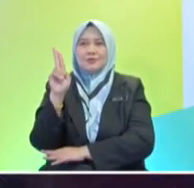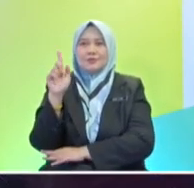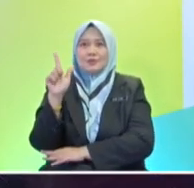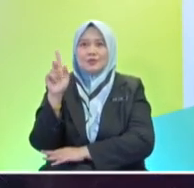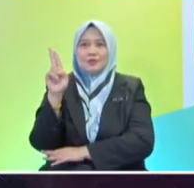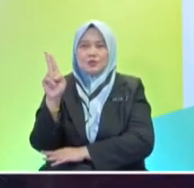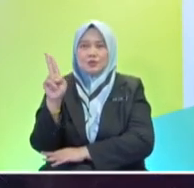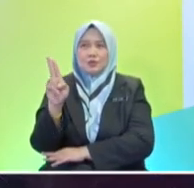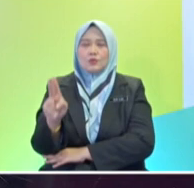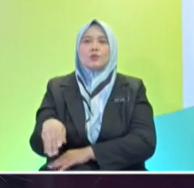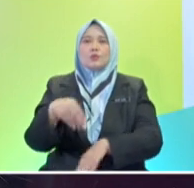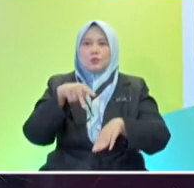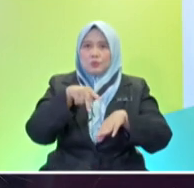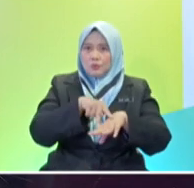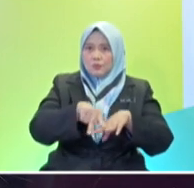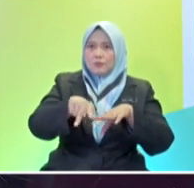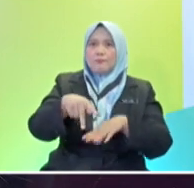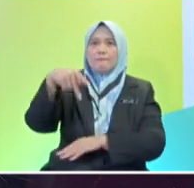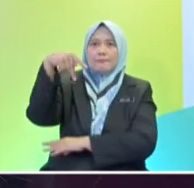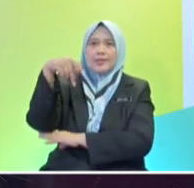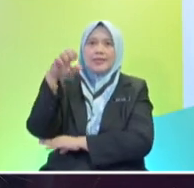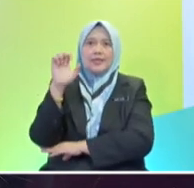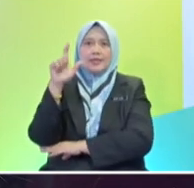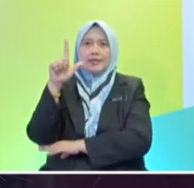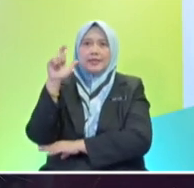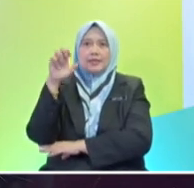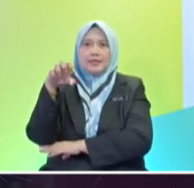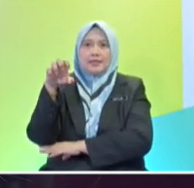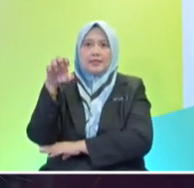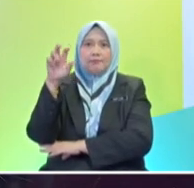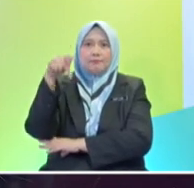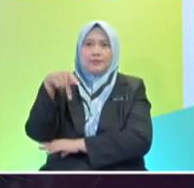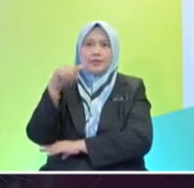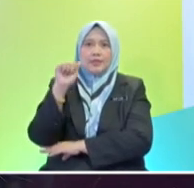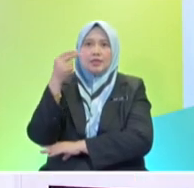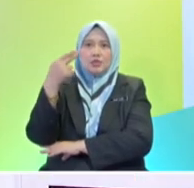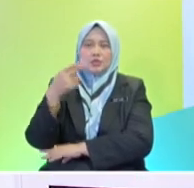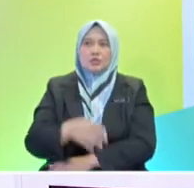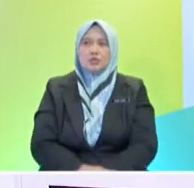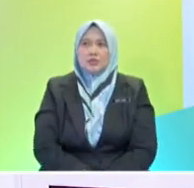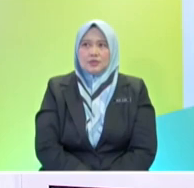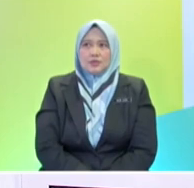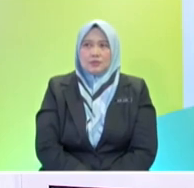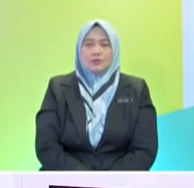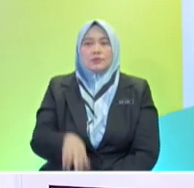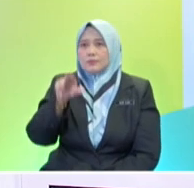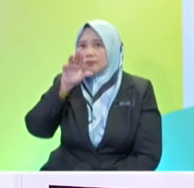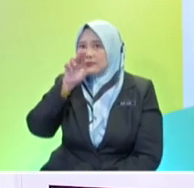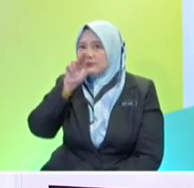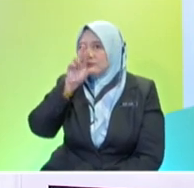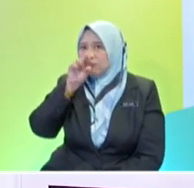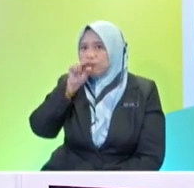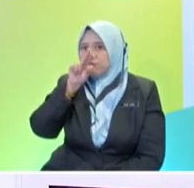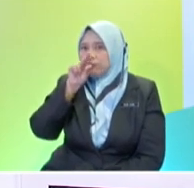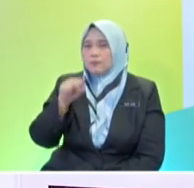pelepah. Baiklah. Okay. Bulu pelepah ini ialah paruh.